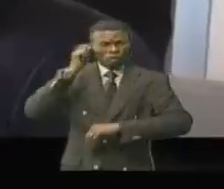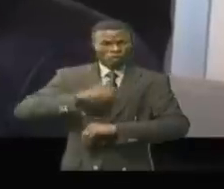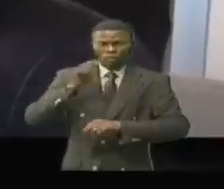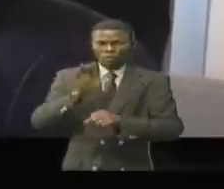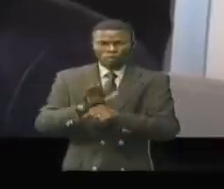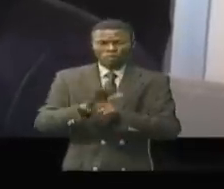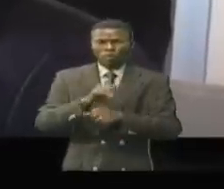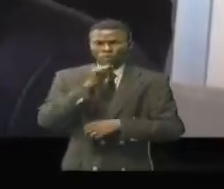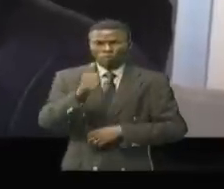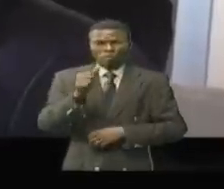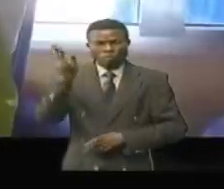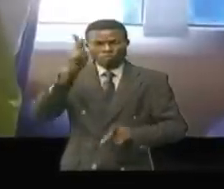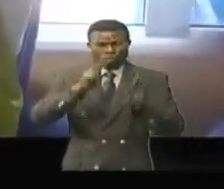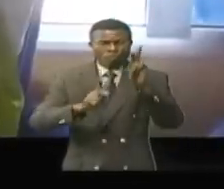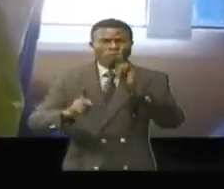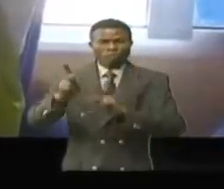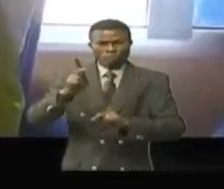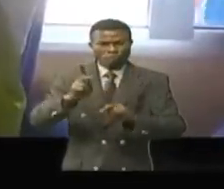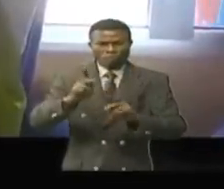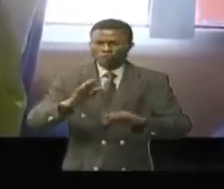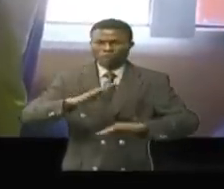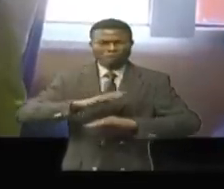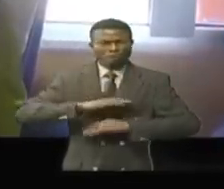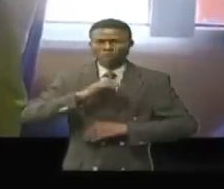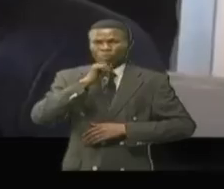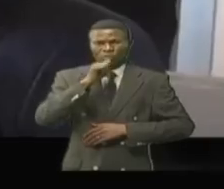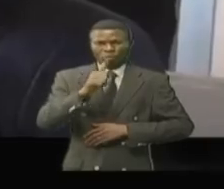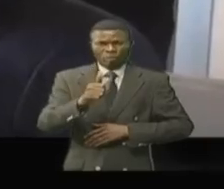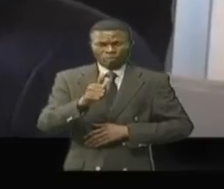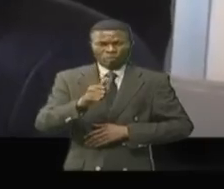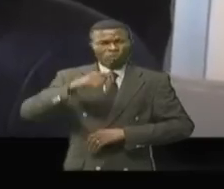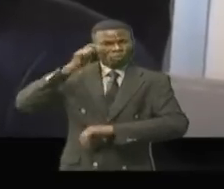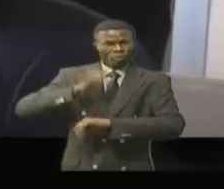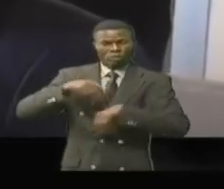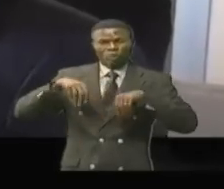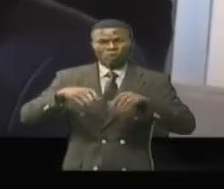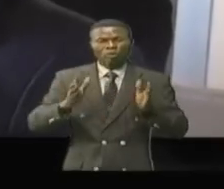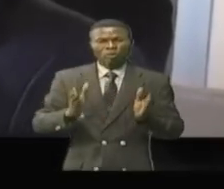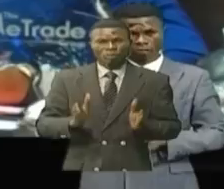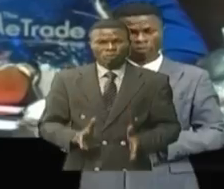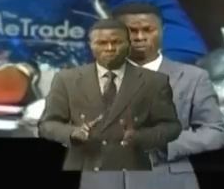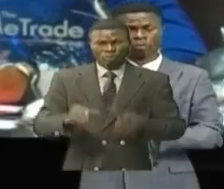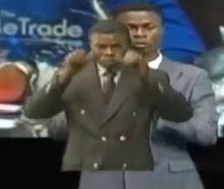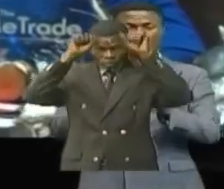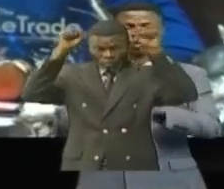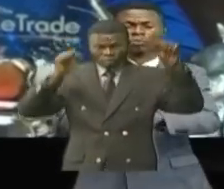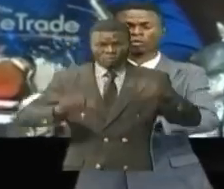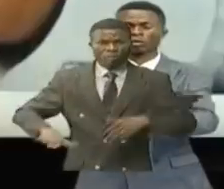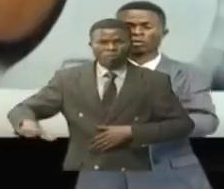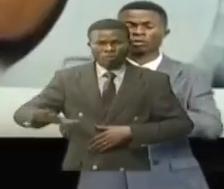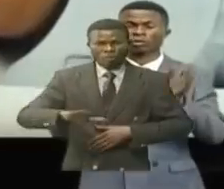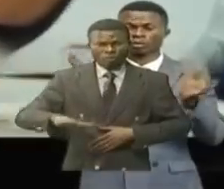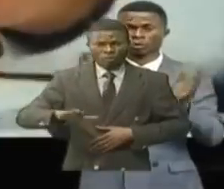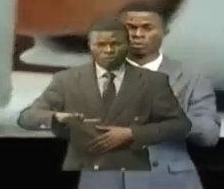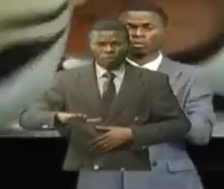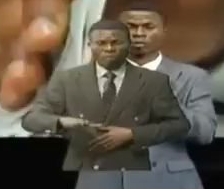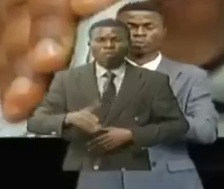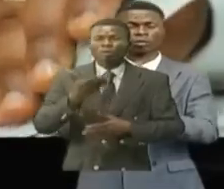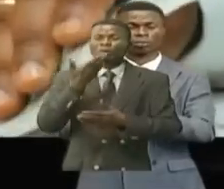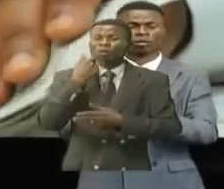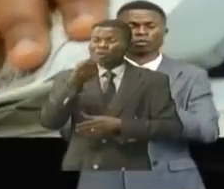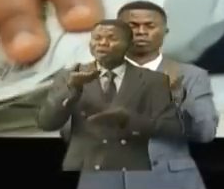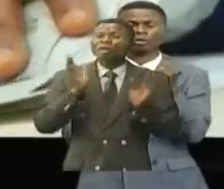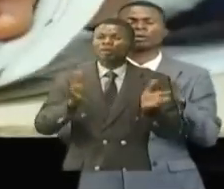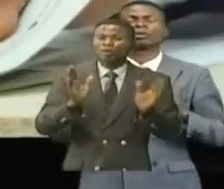suffisant et la population n'est pas satisfaite de la justice congolaise. Le président de la République vient d'attirer l'attention